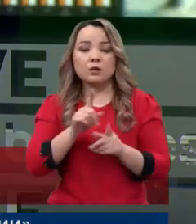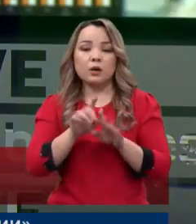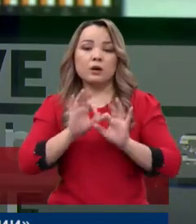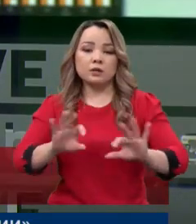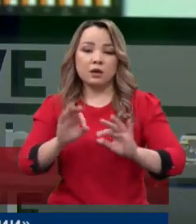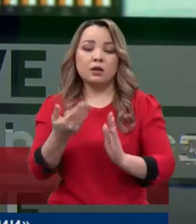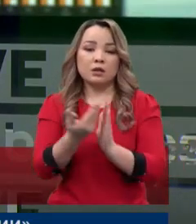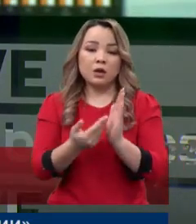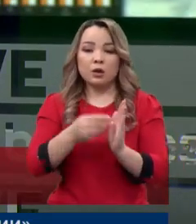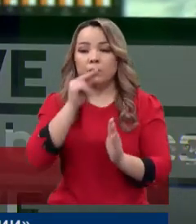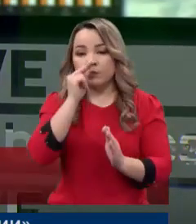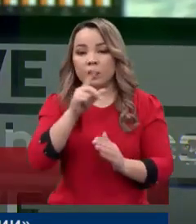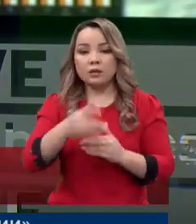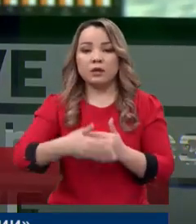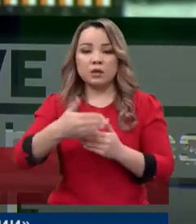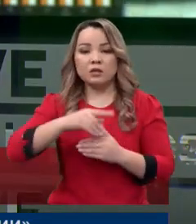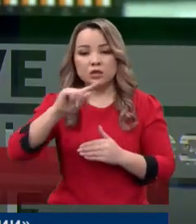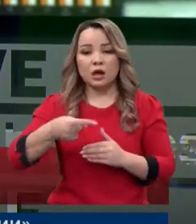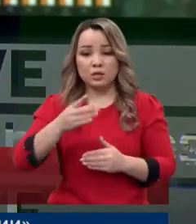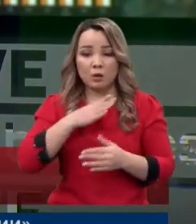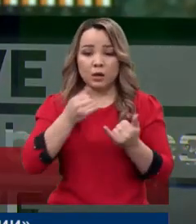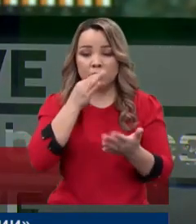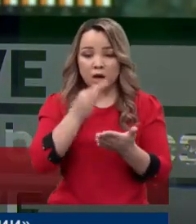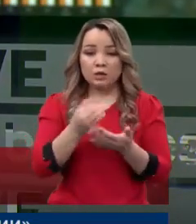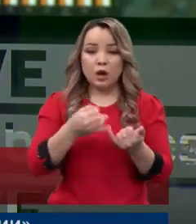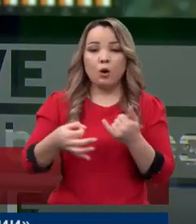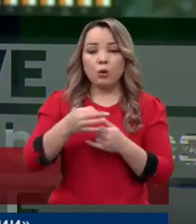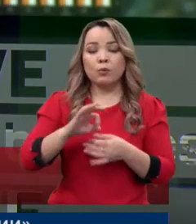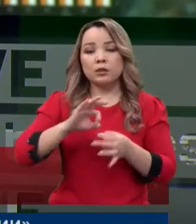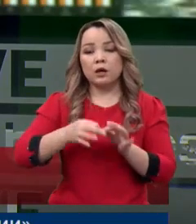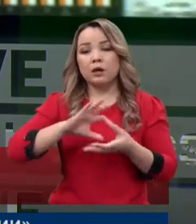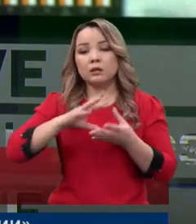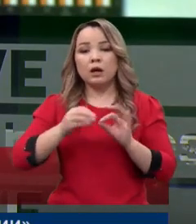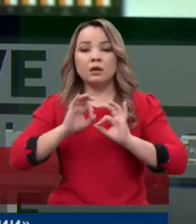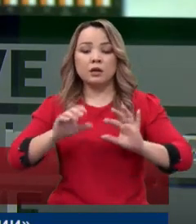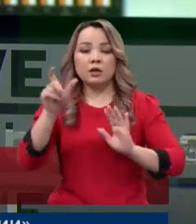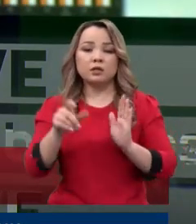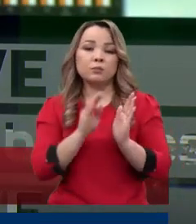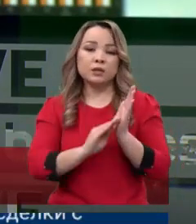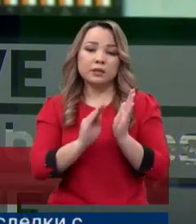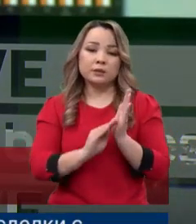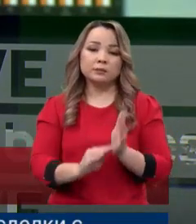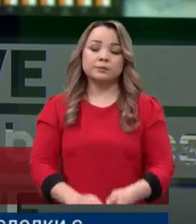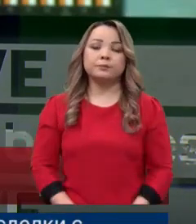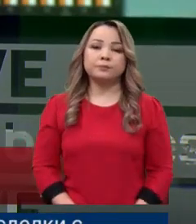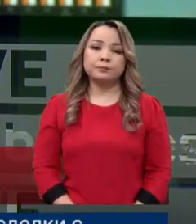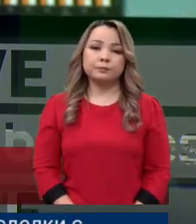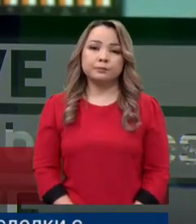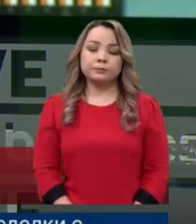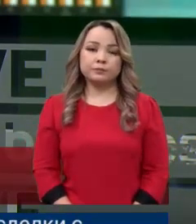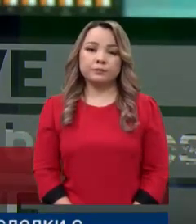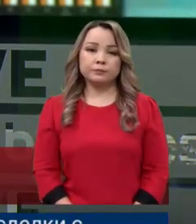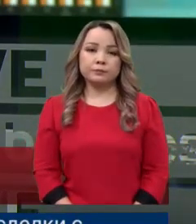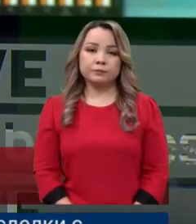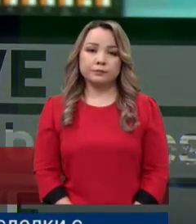айтып жауаптыларды жазғырды. Облыс деңгейінде көтеріліп жатқан ит өлімі жайында әріптесім Мерей Байеттің бейне материал жасаған еді. Бірге